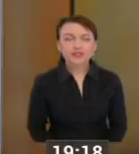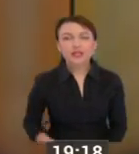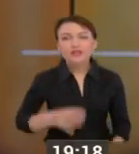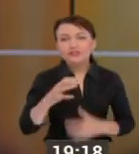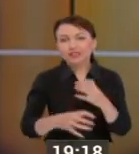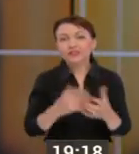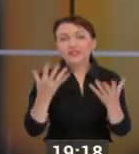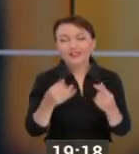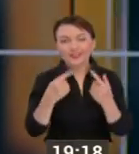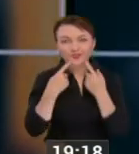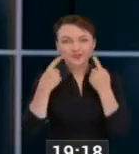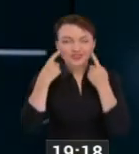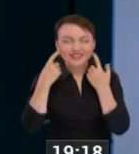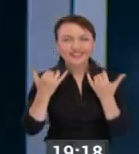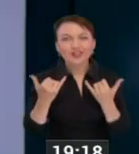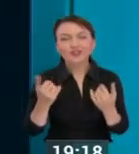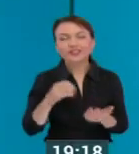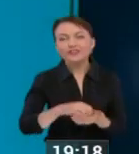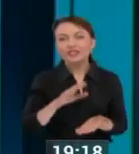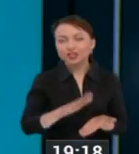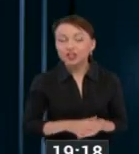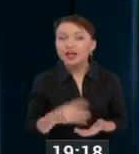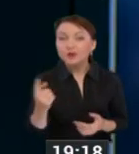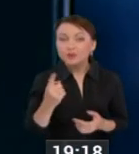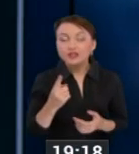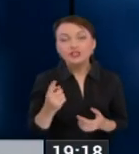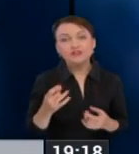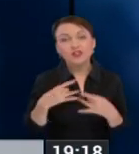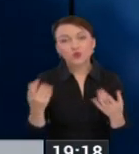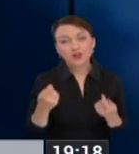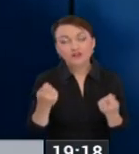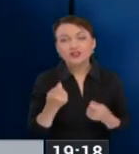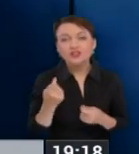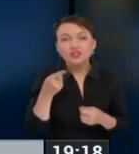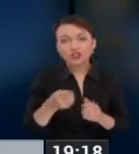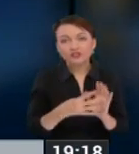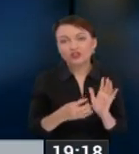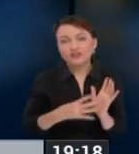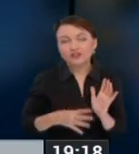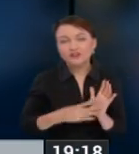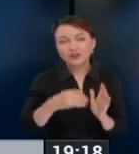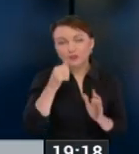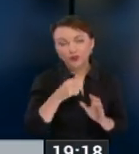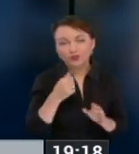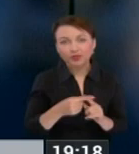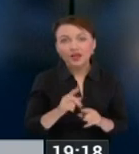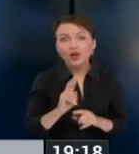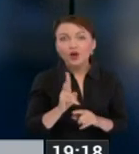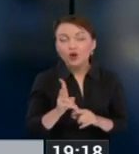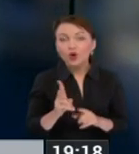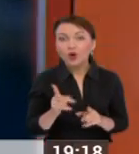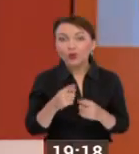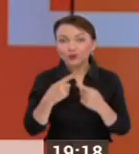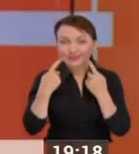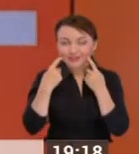Всесвітній день усмішки відзначають сьогодні. Вперше його святкували у 1999 році. З тими, для кого усмішка –